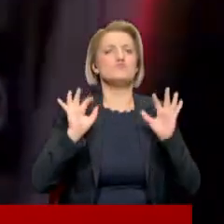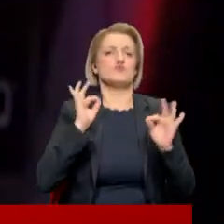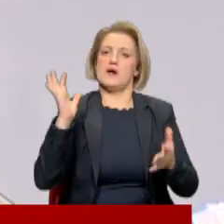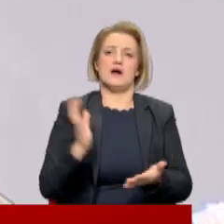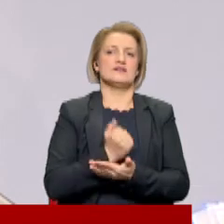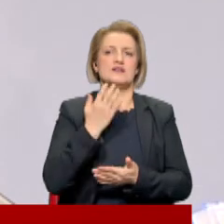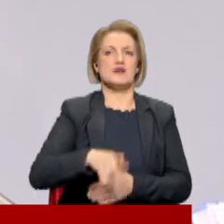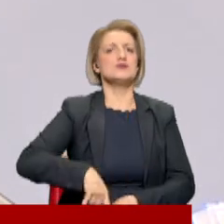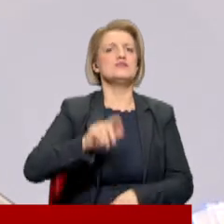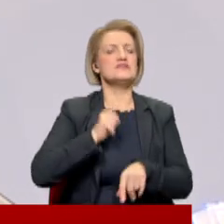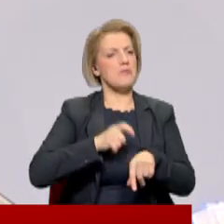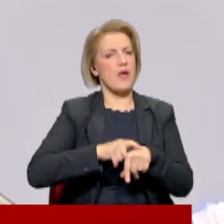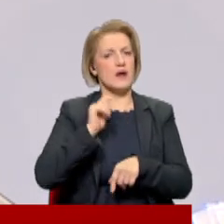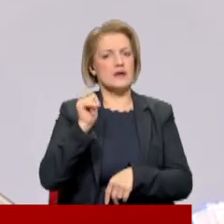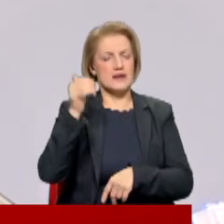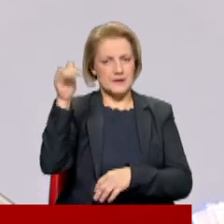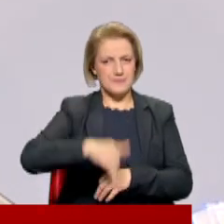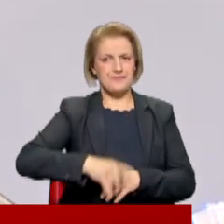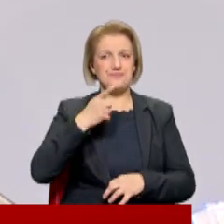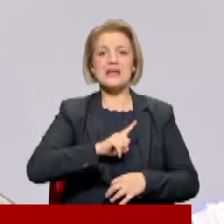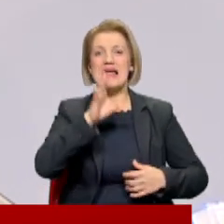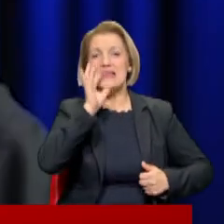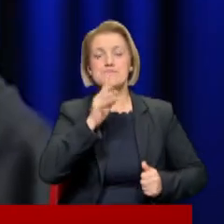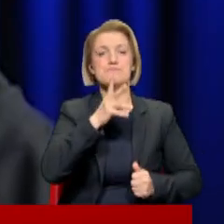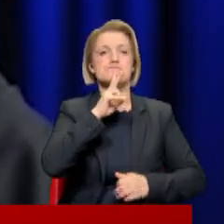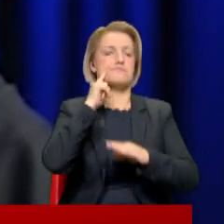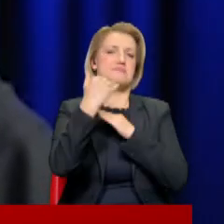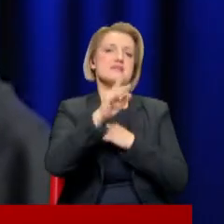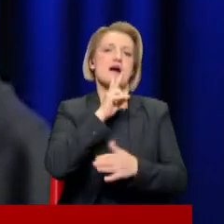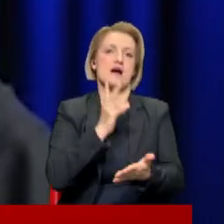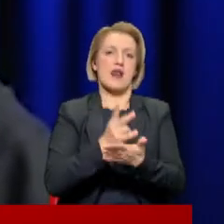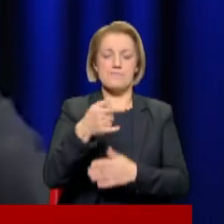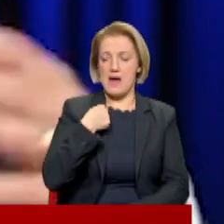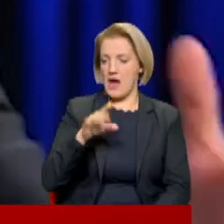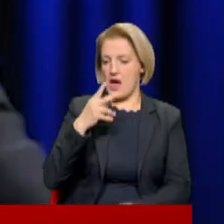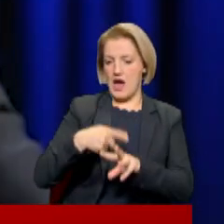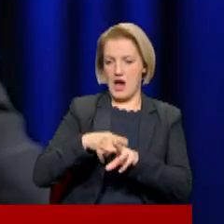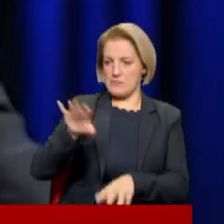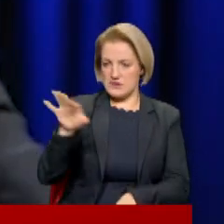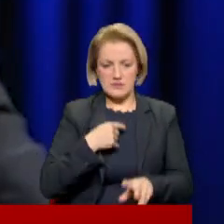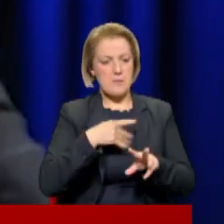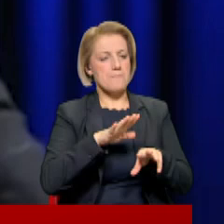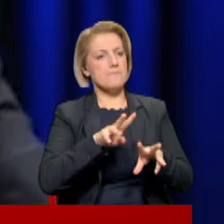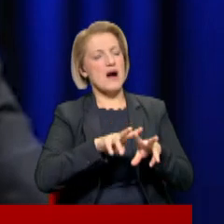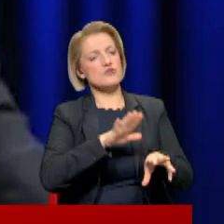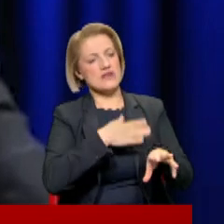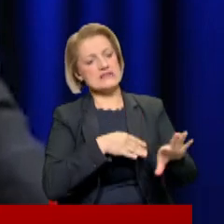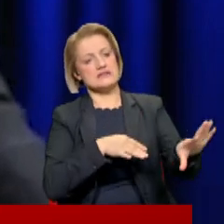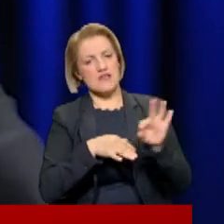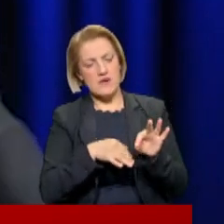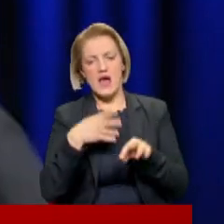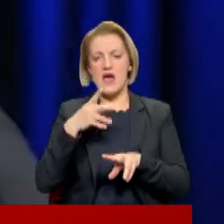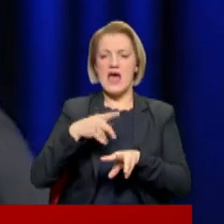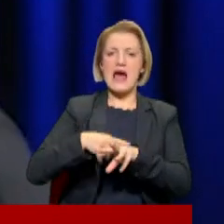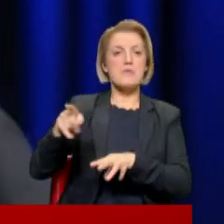kazanacağız günü geldiğinde adaylara da milletimiz karar verecek Ben Ekrem Bey'i seçip Mansur Bey'i ve sevenlerini Mansur Bey'i seçip